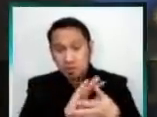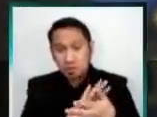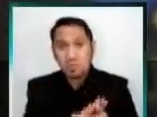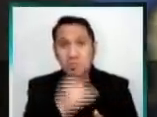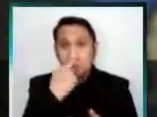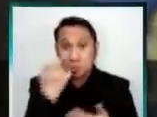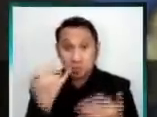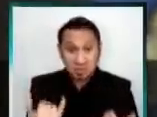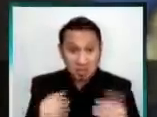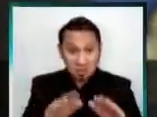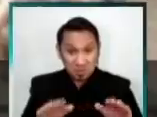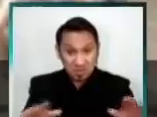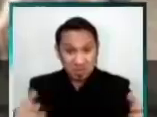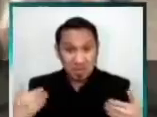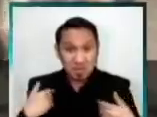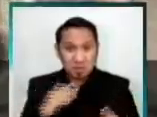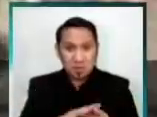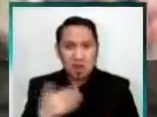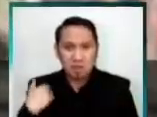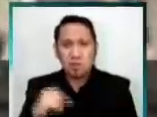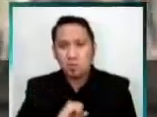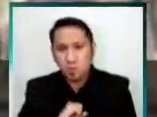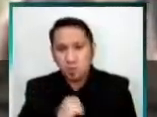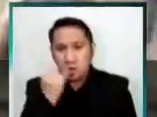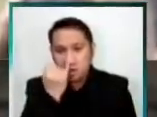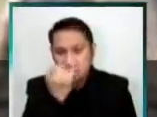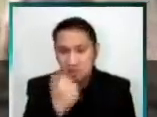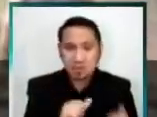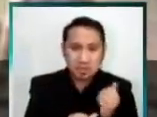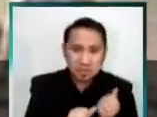batang nagkaka-COVID may ubo at sipon, diarrhea at lagnat,